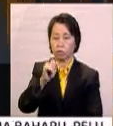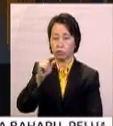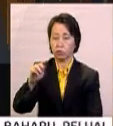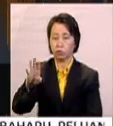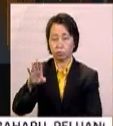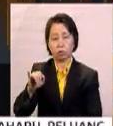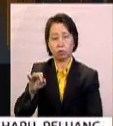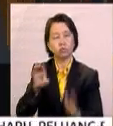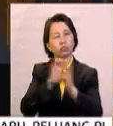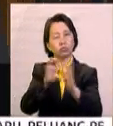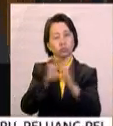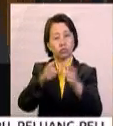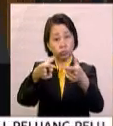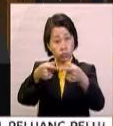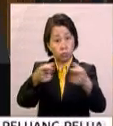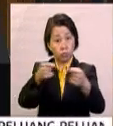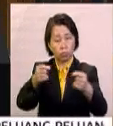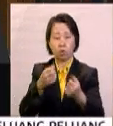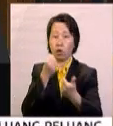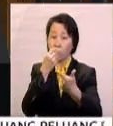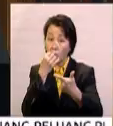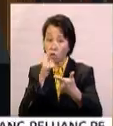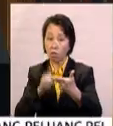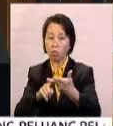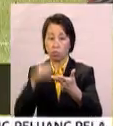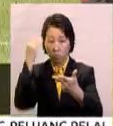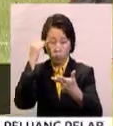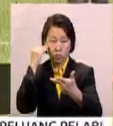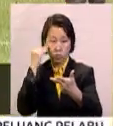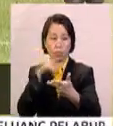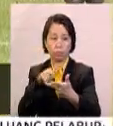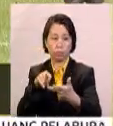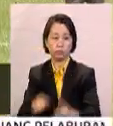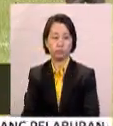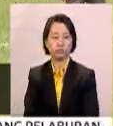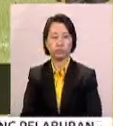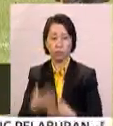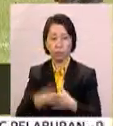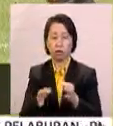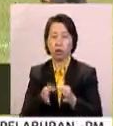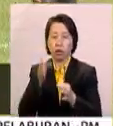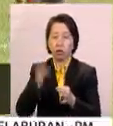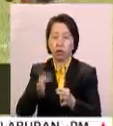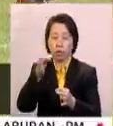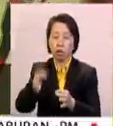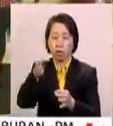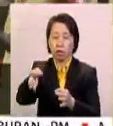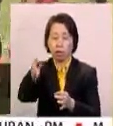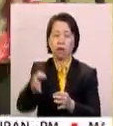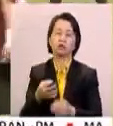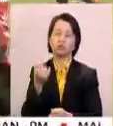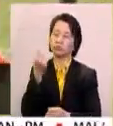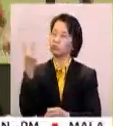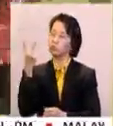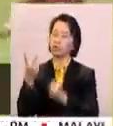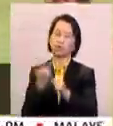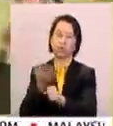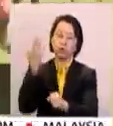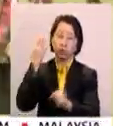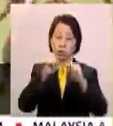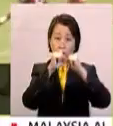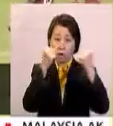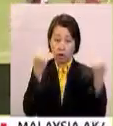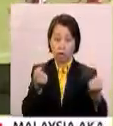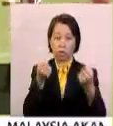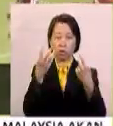seperti Jepun, Hong Kong dan juga Korea. Setelah tertangguh beberapa kali sejak 2 tahun lalu, stadium berkeluasan